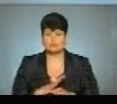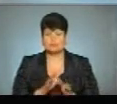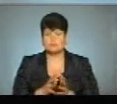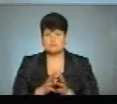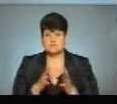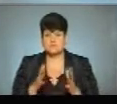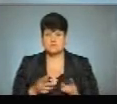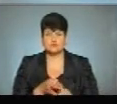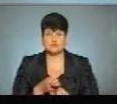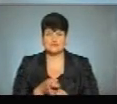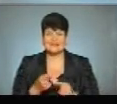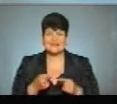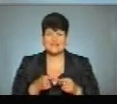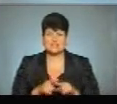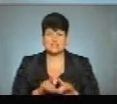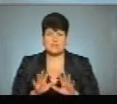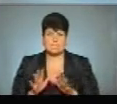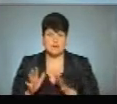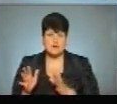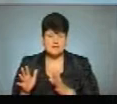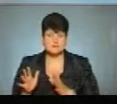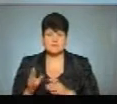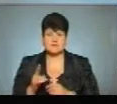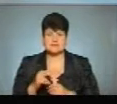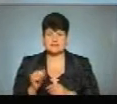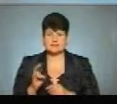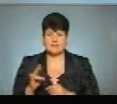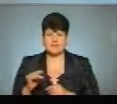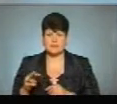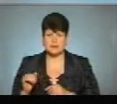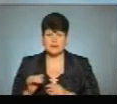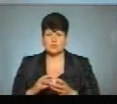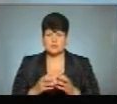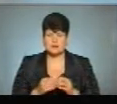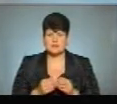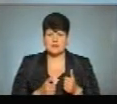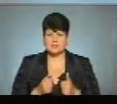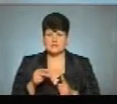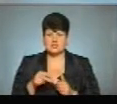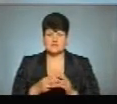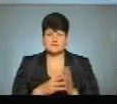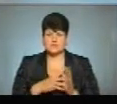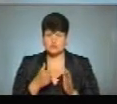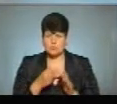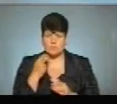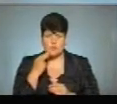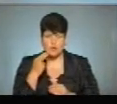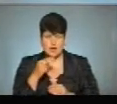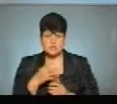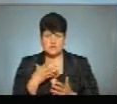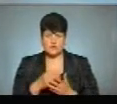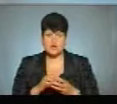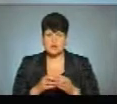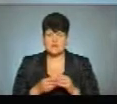більше, стосувався саме технічних моментів. За даними вже, за результатами рейтингу в 2018 року, ми покращили свої